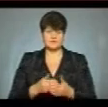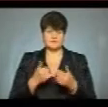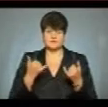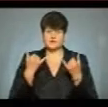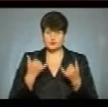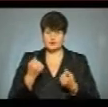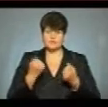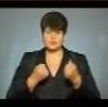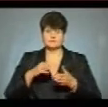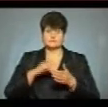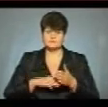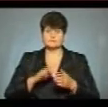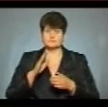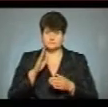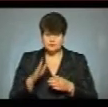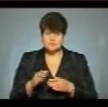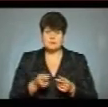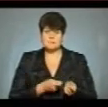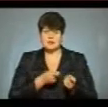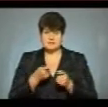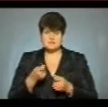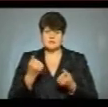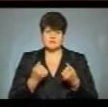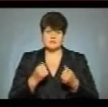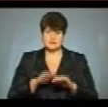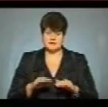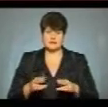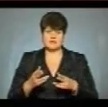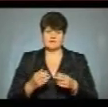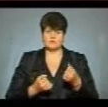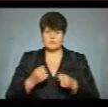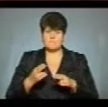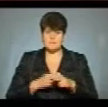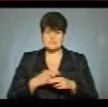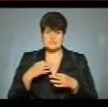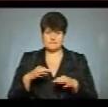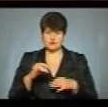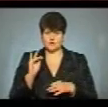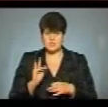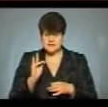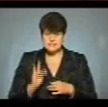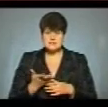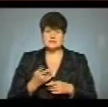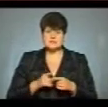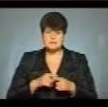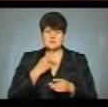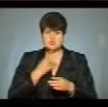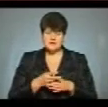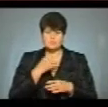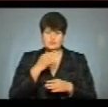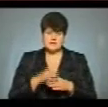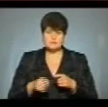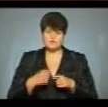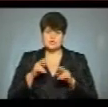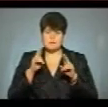Сьогодні водіїв штрафуватимуть за перевезення дітей в автомобілі без автокрісел. Закон, який передбачає відповідальність за порушення правил